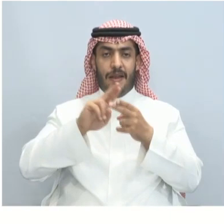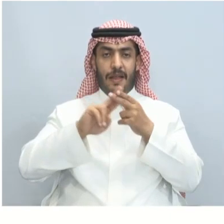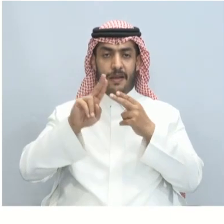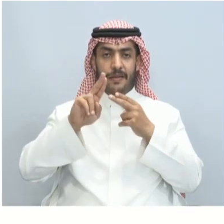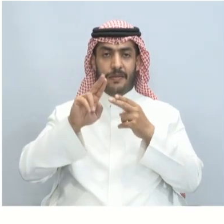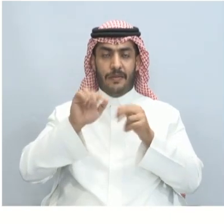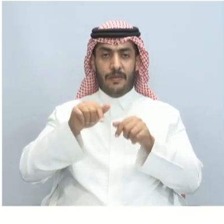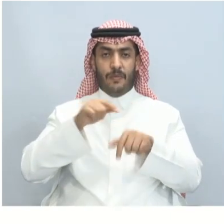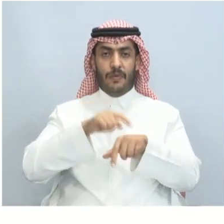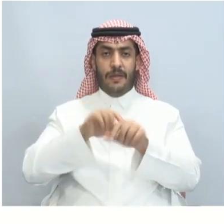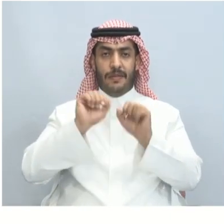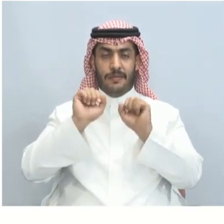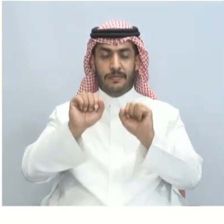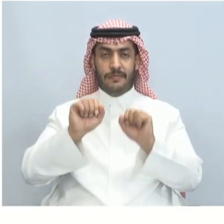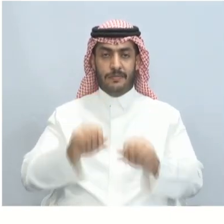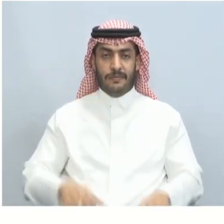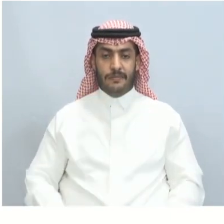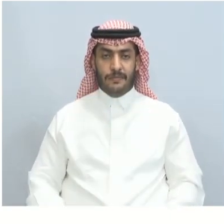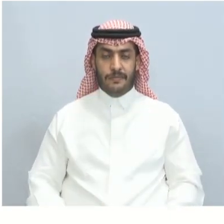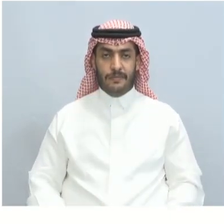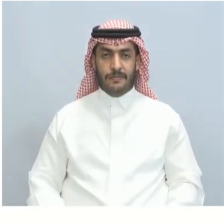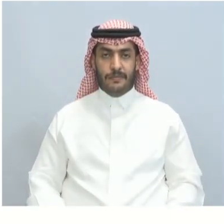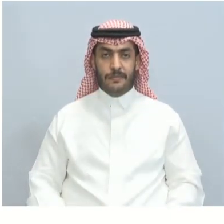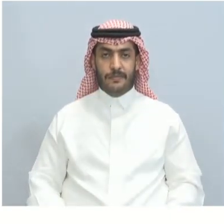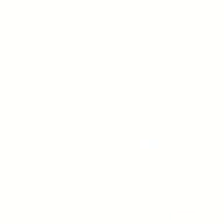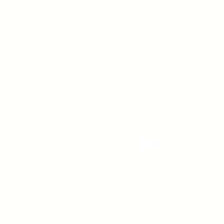حله الان لكم الوقت يا